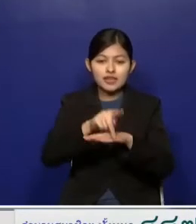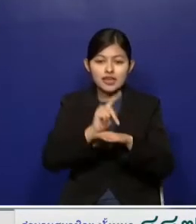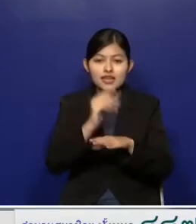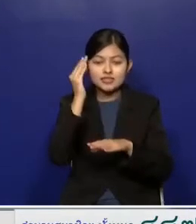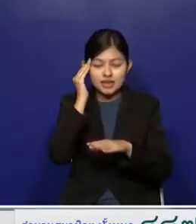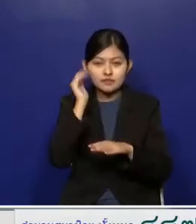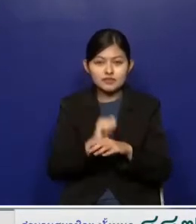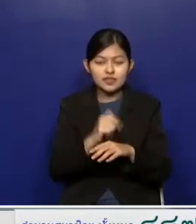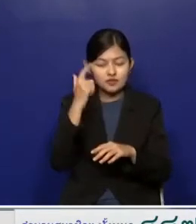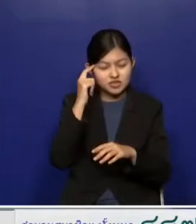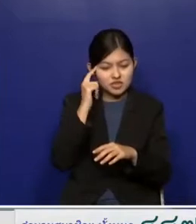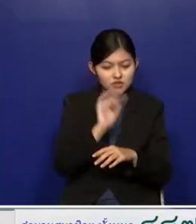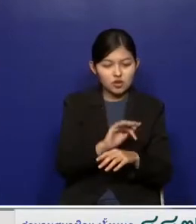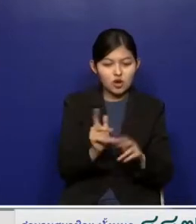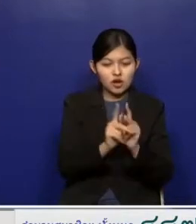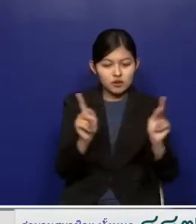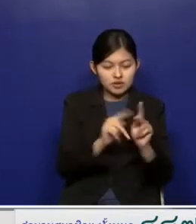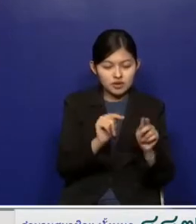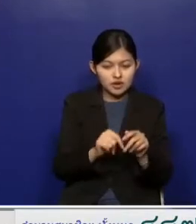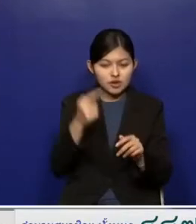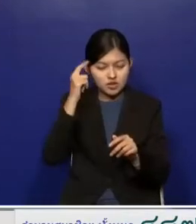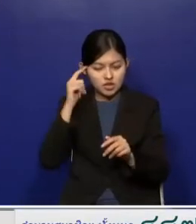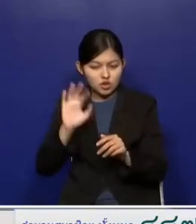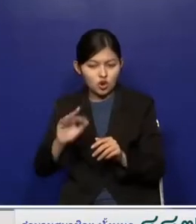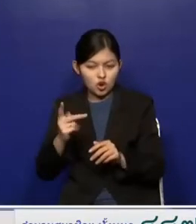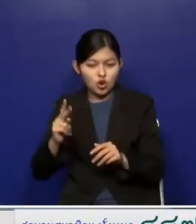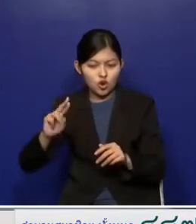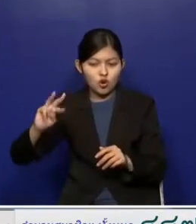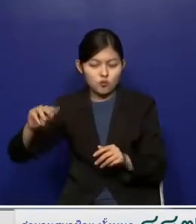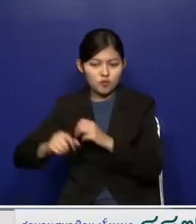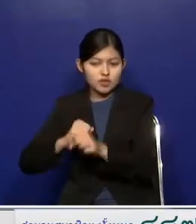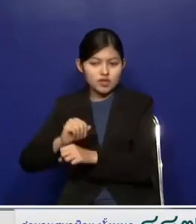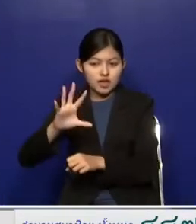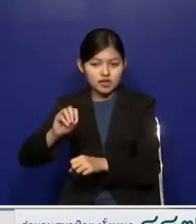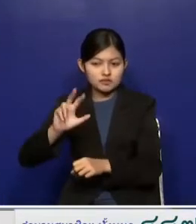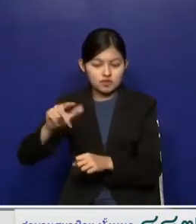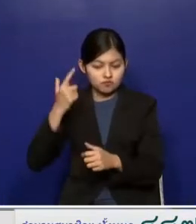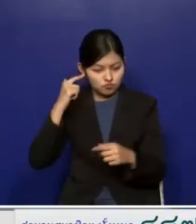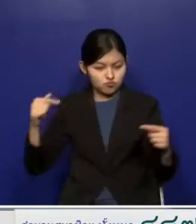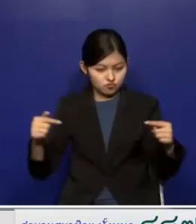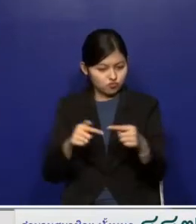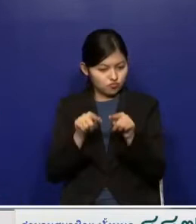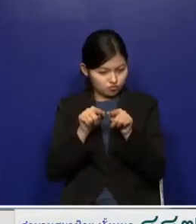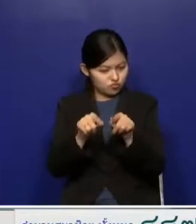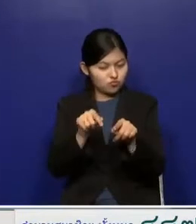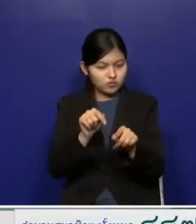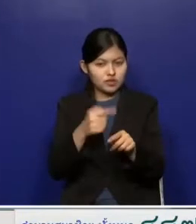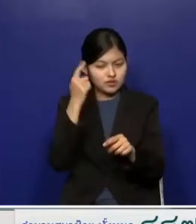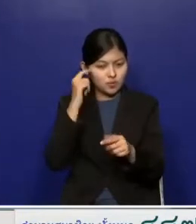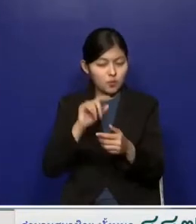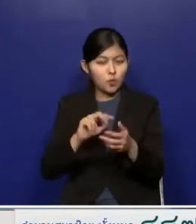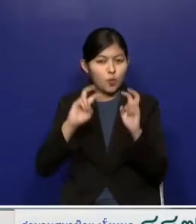ิดกรรมฐิการ กับแนวคิดของมะติก.2.M53 ตรงกันมันเป็นเรื่องขการปรับแวคิดใหม่